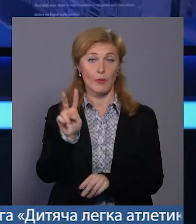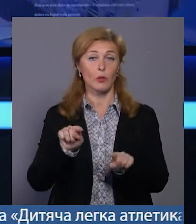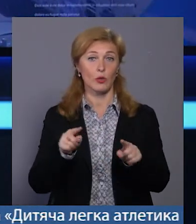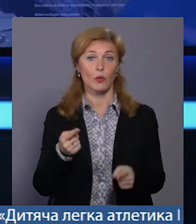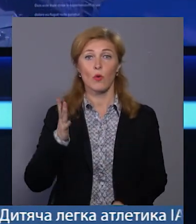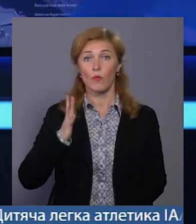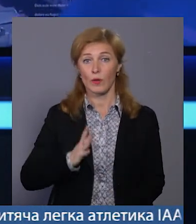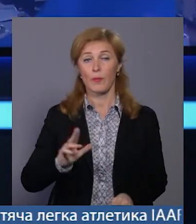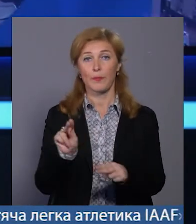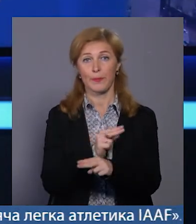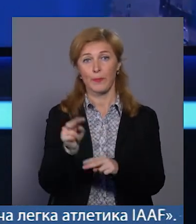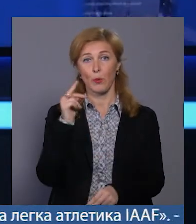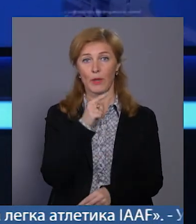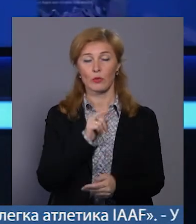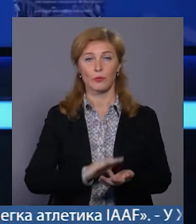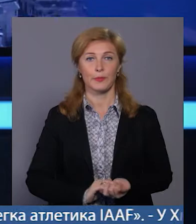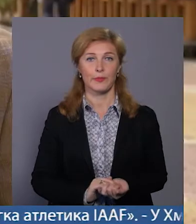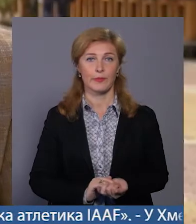мусить виправити помилку.